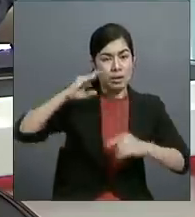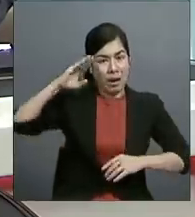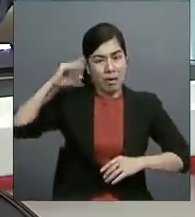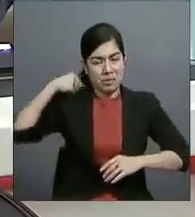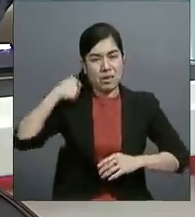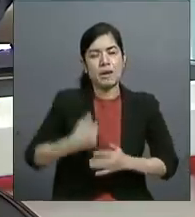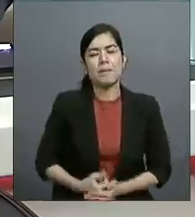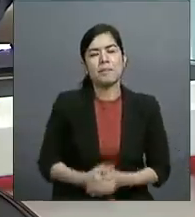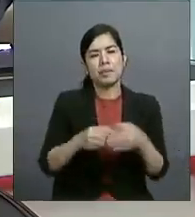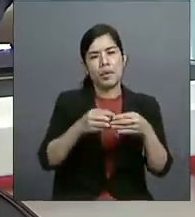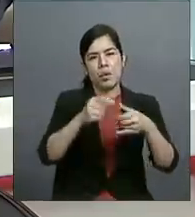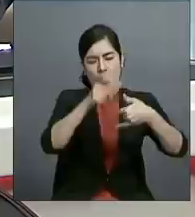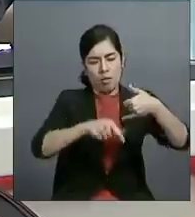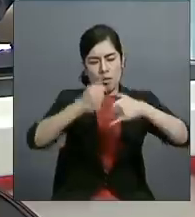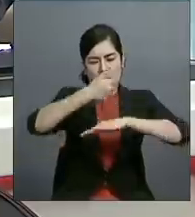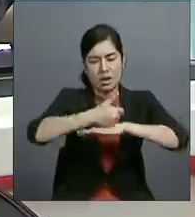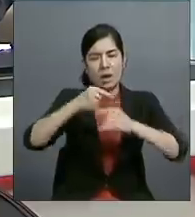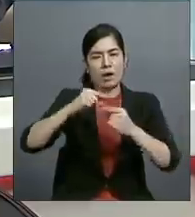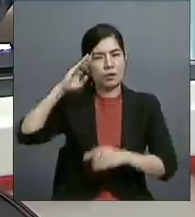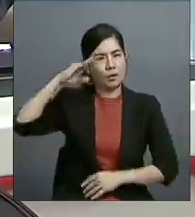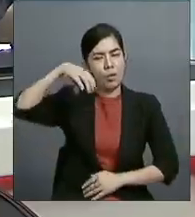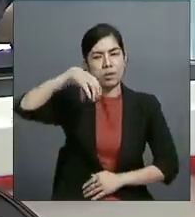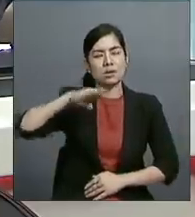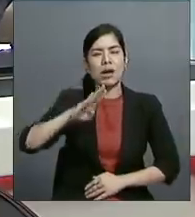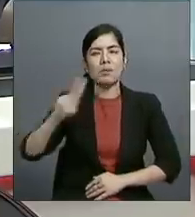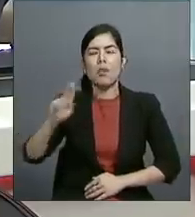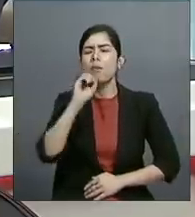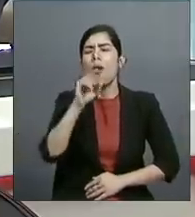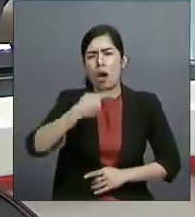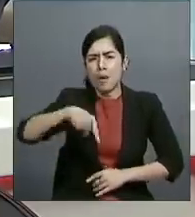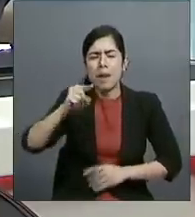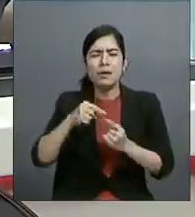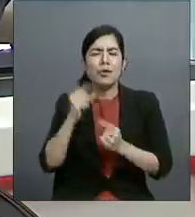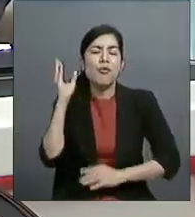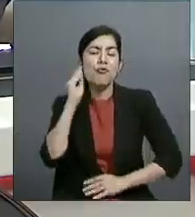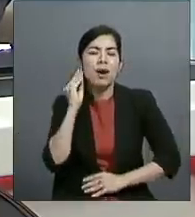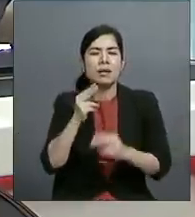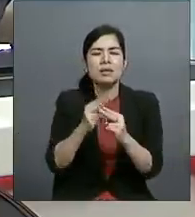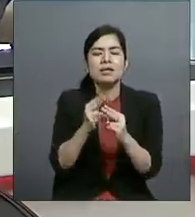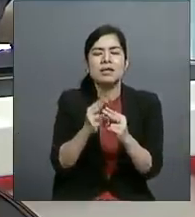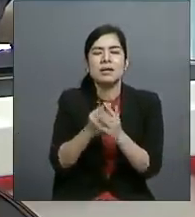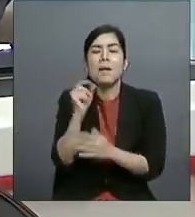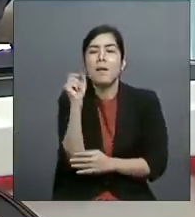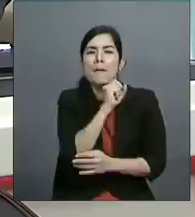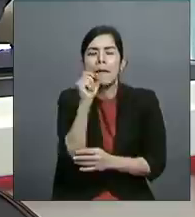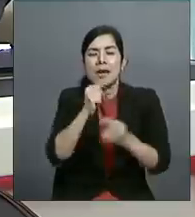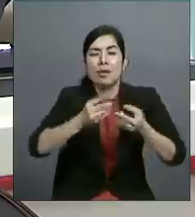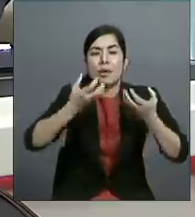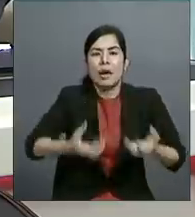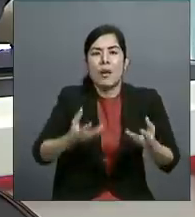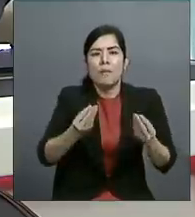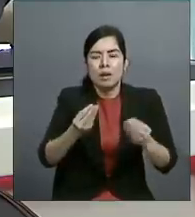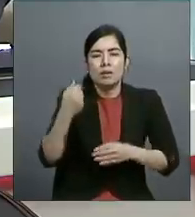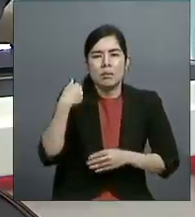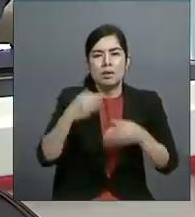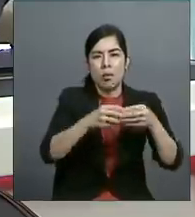ที่ทําให้ผู้บัญชาการทหารบกนั้นออกมาตอบโต้ให้ไปฟังเพลงหนักแผ่นดินนะคะก่อนที่จะมีทัศนคติเห็นด้วยแล้วก็ไม่เห็นด้วยจากพร